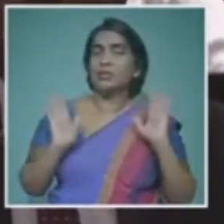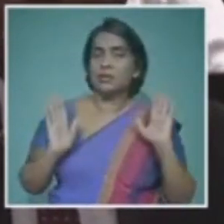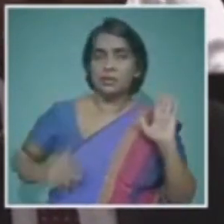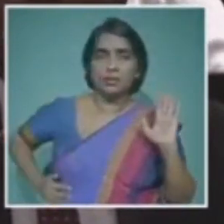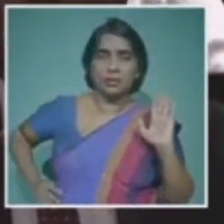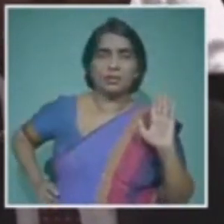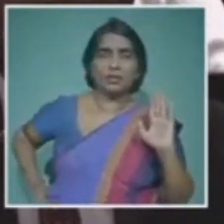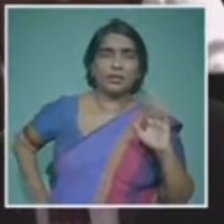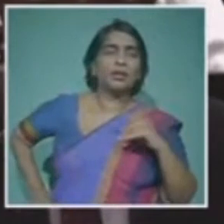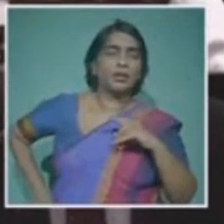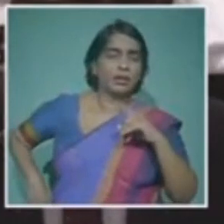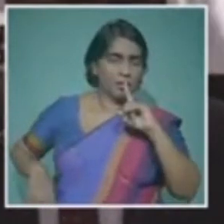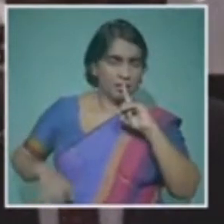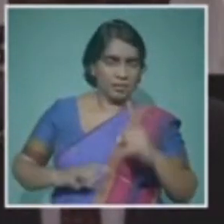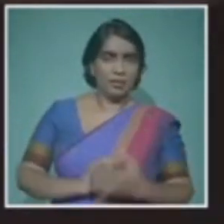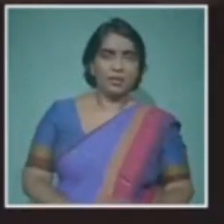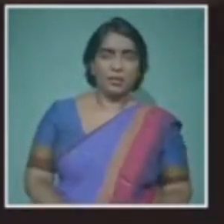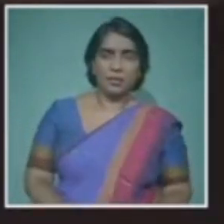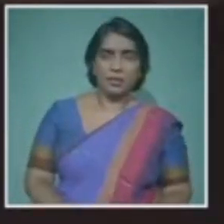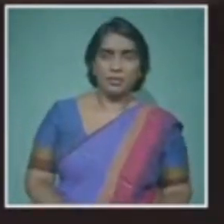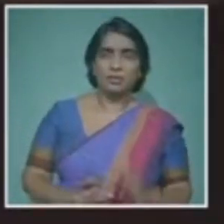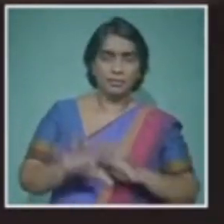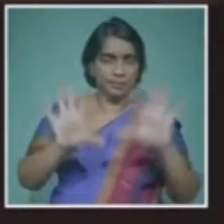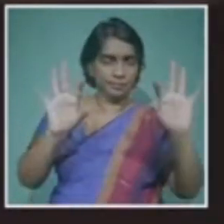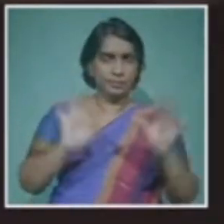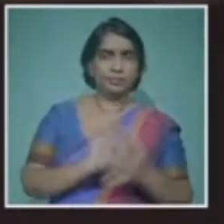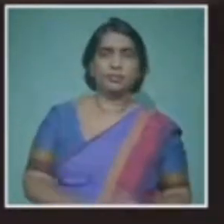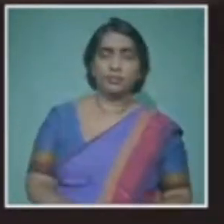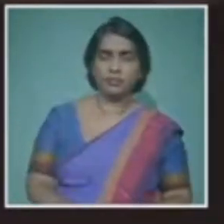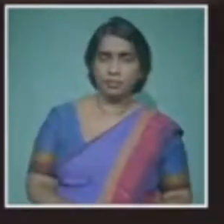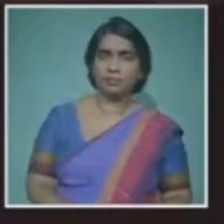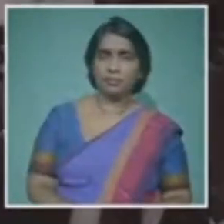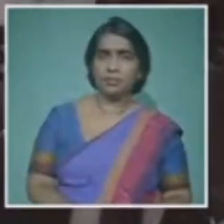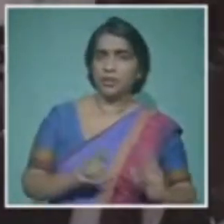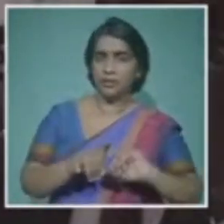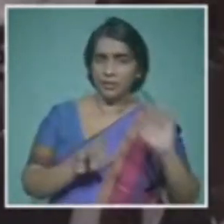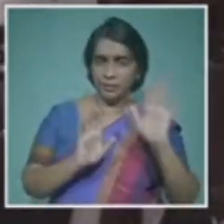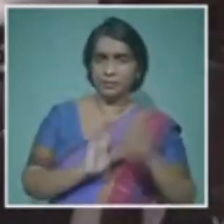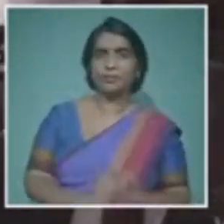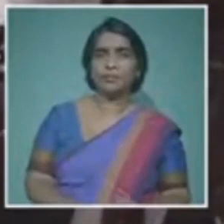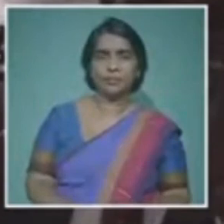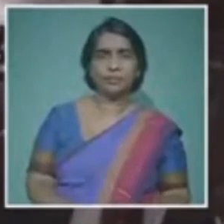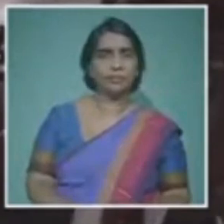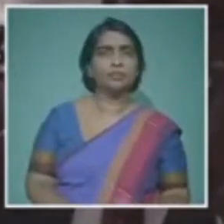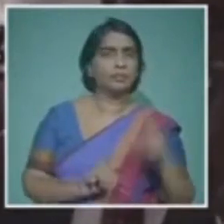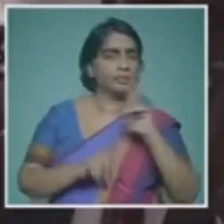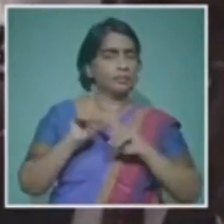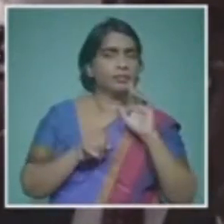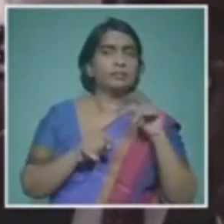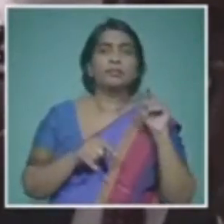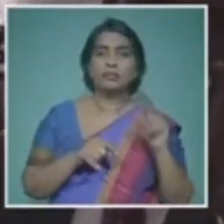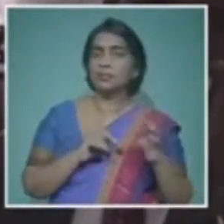Honorable Member, you have one more minute. Please wind up. One more minute. I lined up. මම පැහැදිලි ලෙසම සාකච්ඡා කළේ